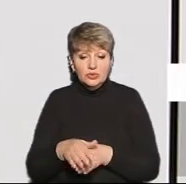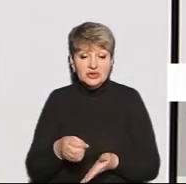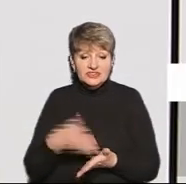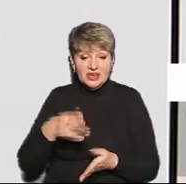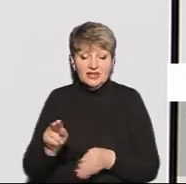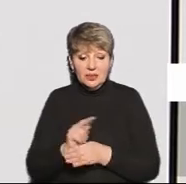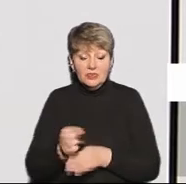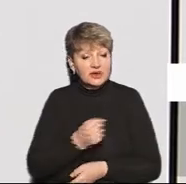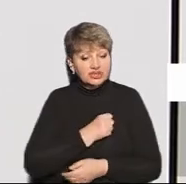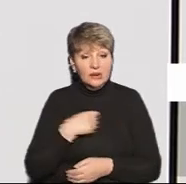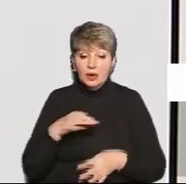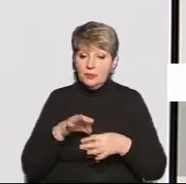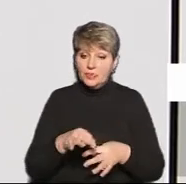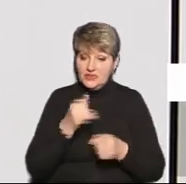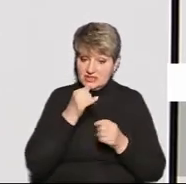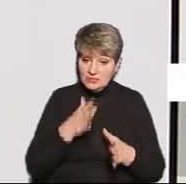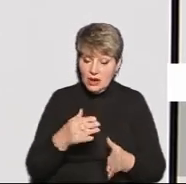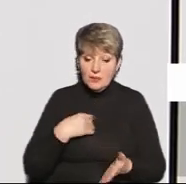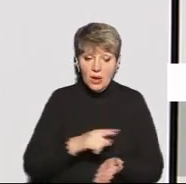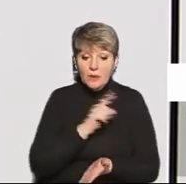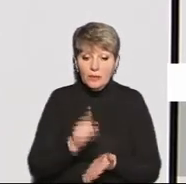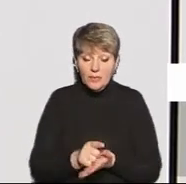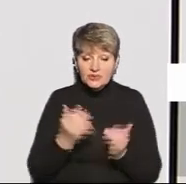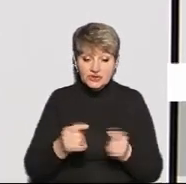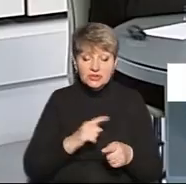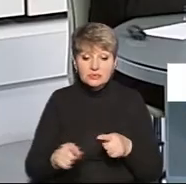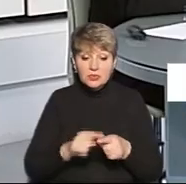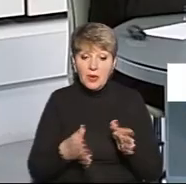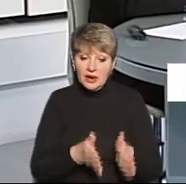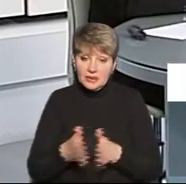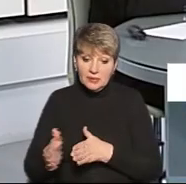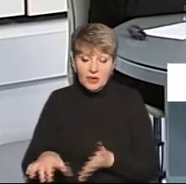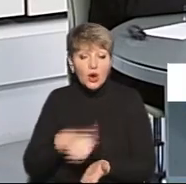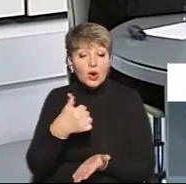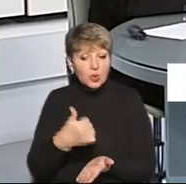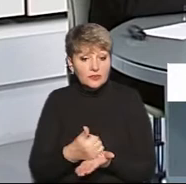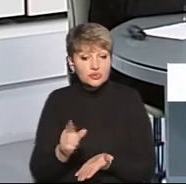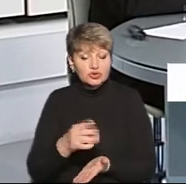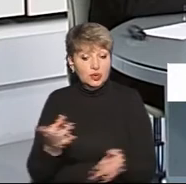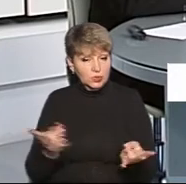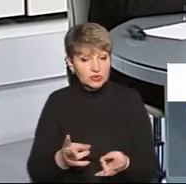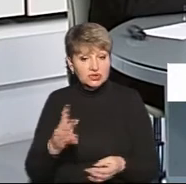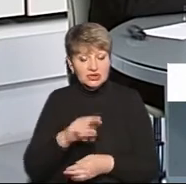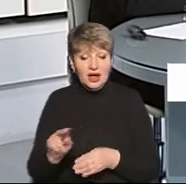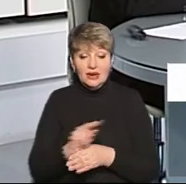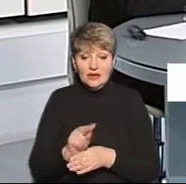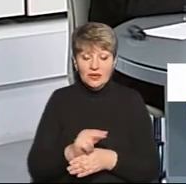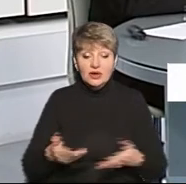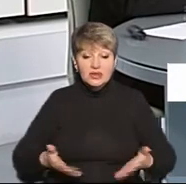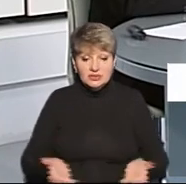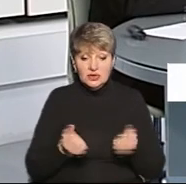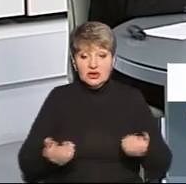на жаль, ми провести не зможемо, тому що ми повинні в такому оперативному режимі працювати. Але головним, те, що необхідно для лікування і рятування життя